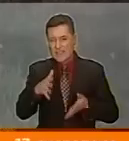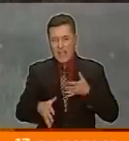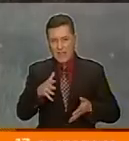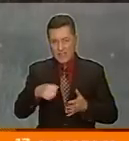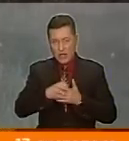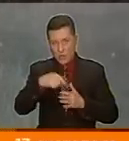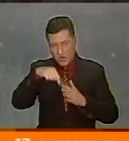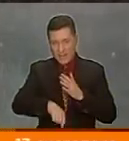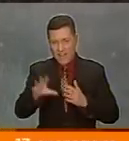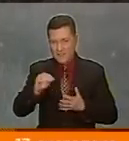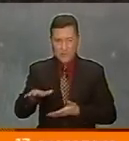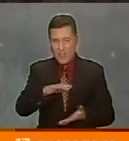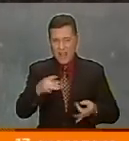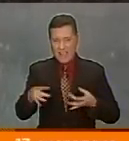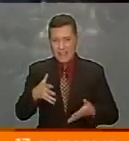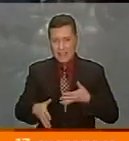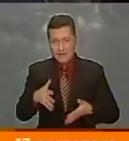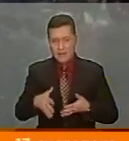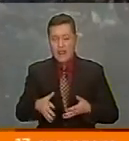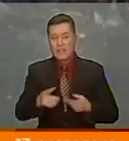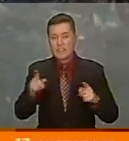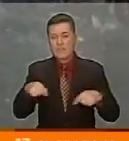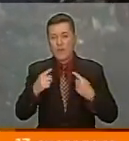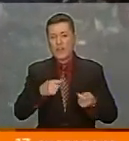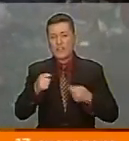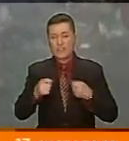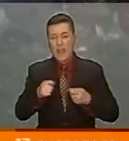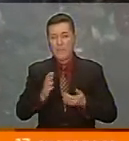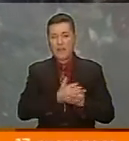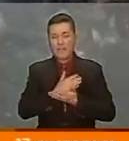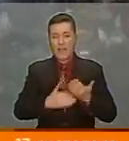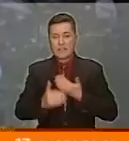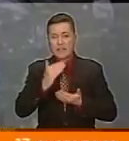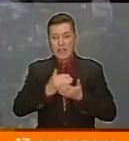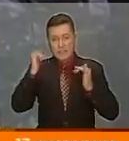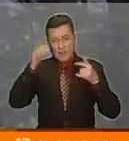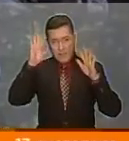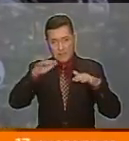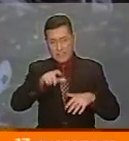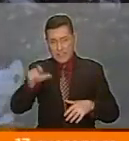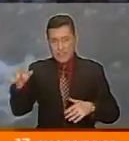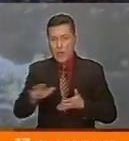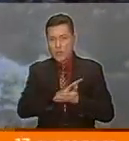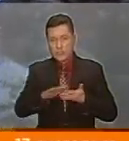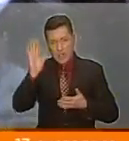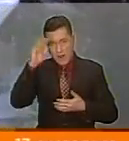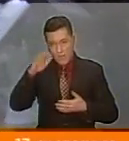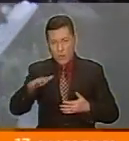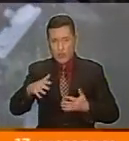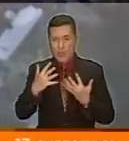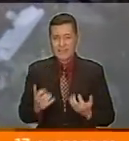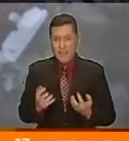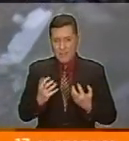їл. У місті створили штаб із ліквідації наслідків стихії. Комунальники весь день розчищали водозавірні колектори.